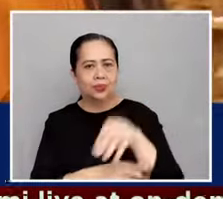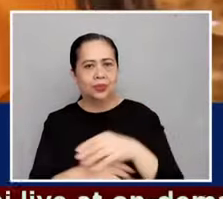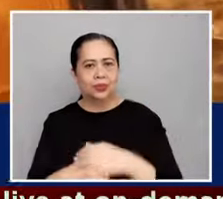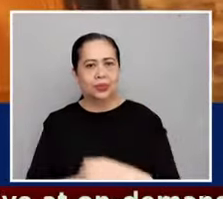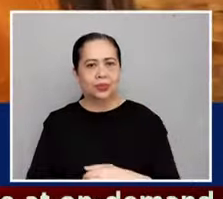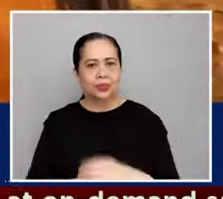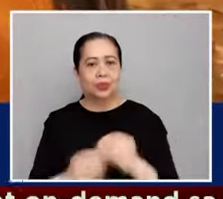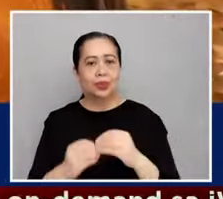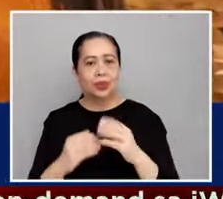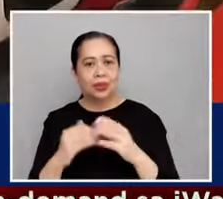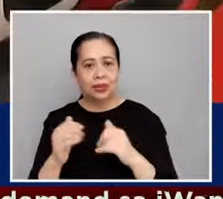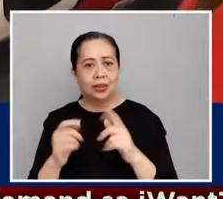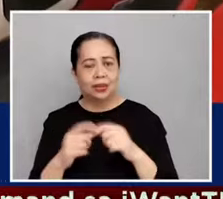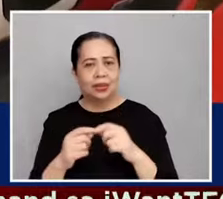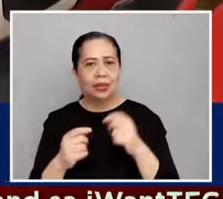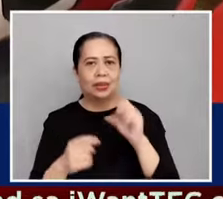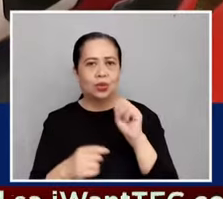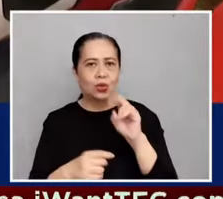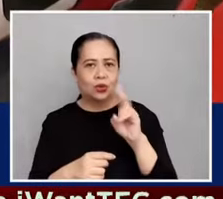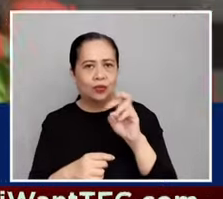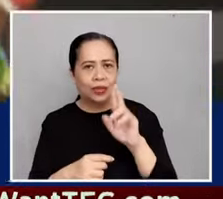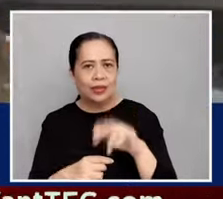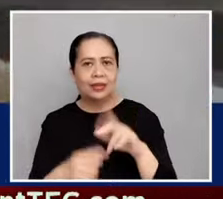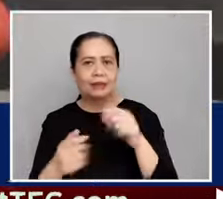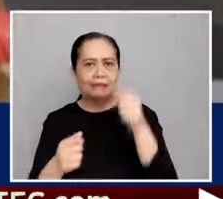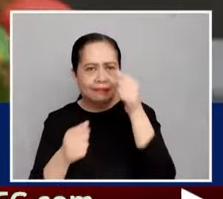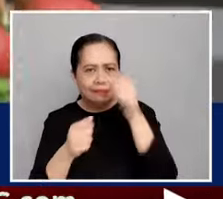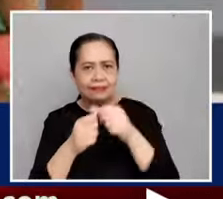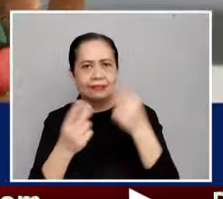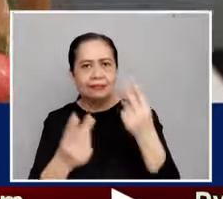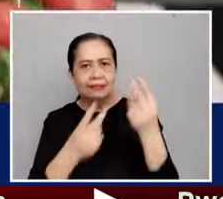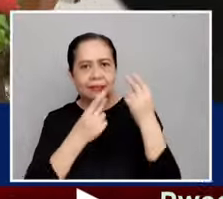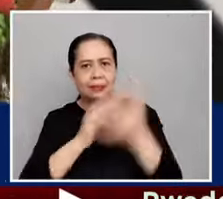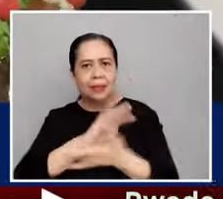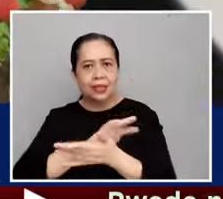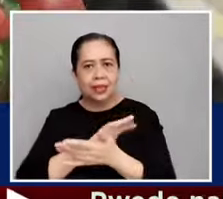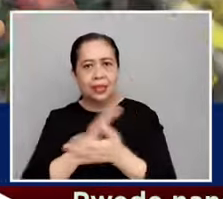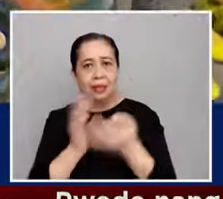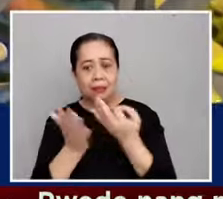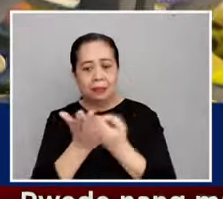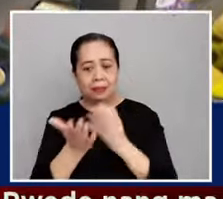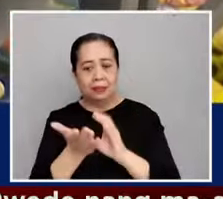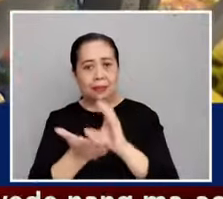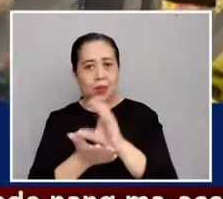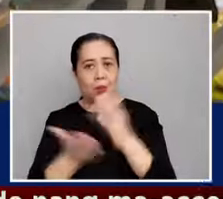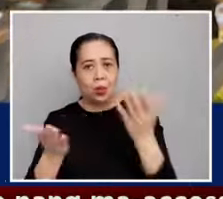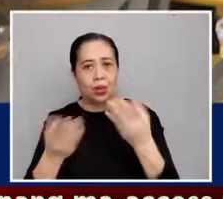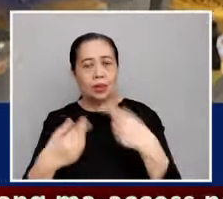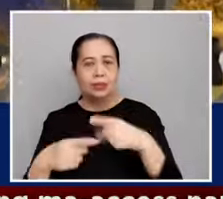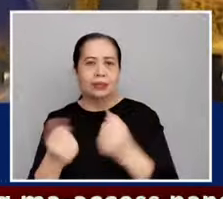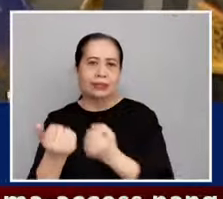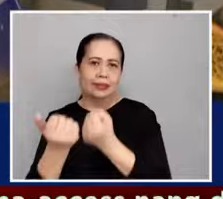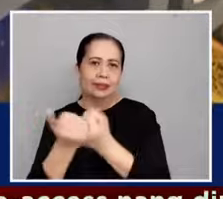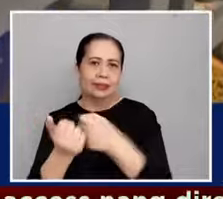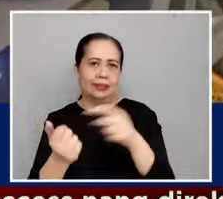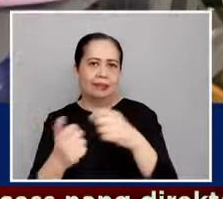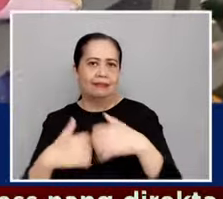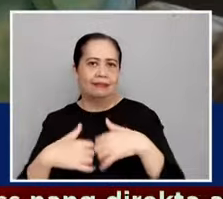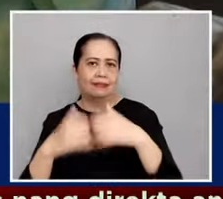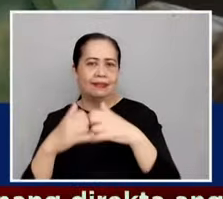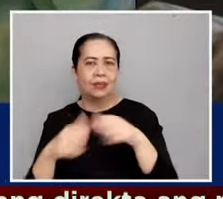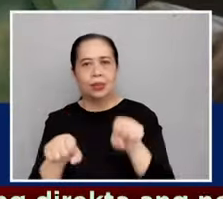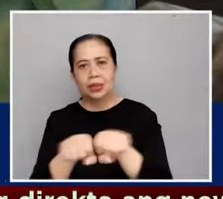Higit pa bilang souvenir o rekwerdo ng pandemya, ang proceeds nito ay inaasahang makakatulong sa pag-ahon ng mga